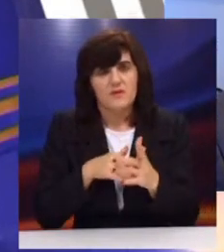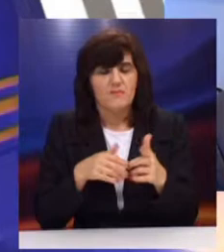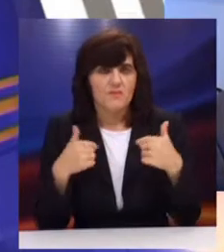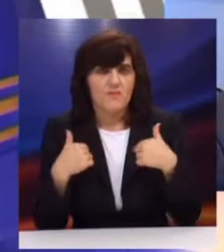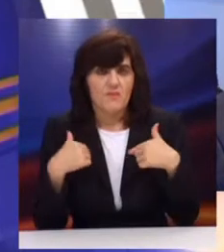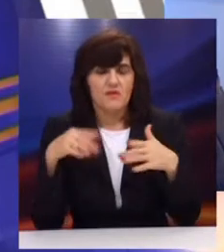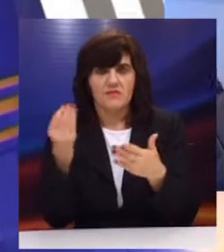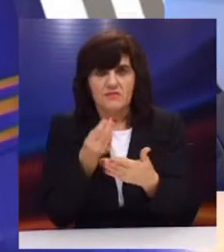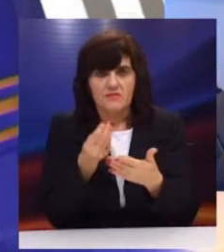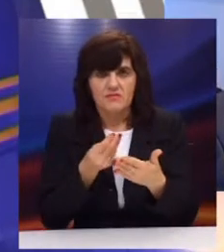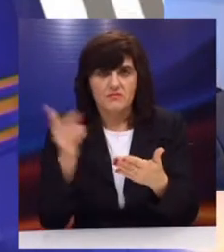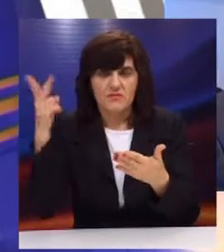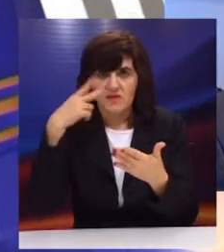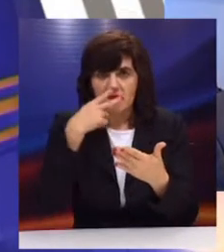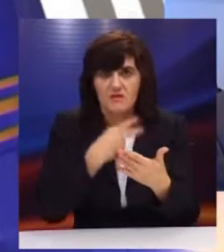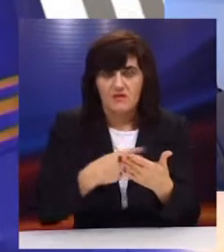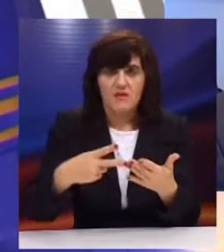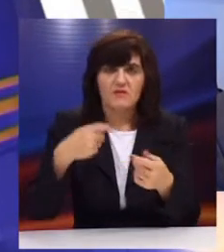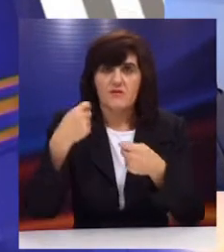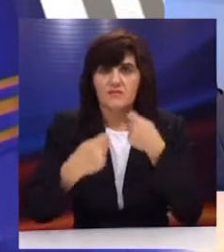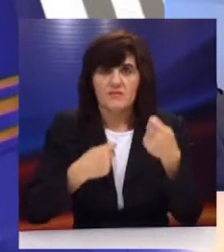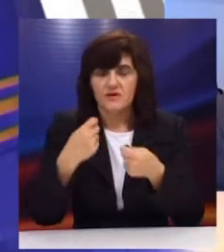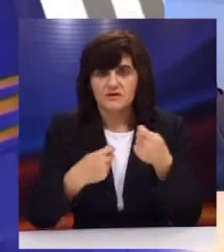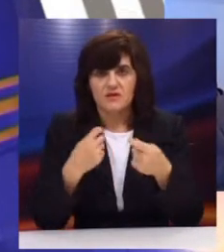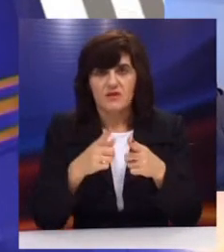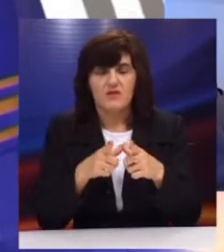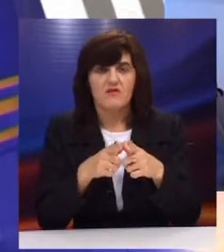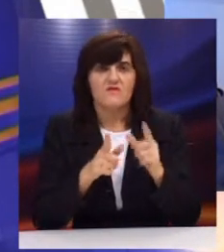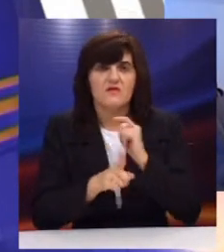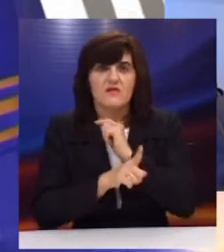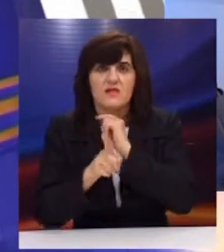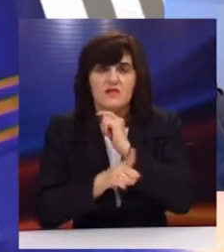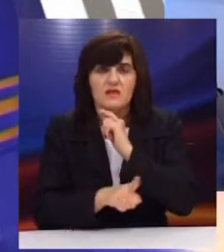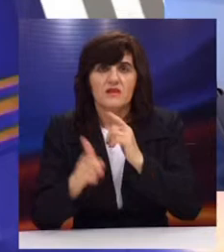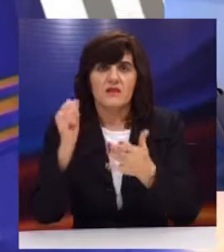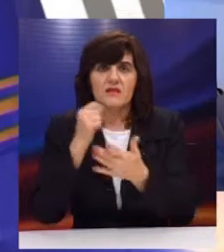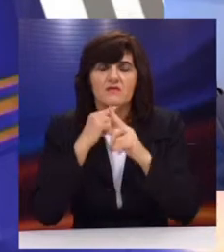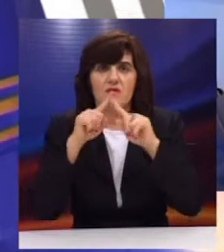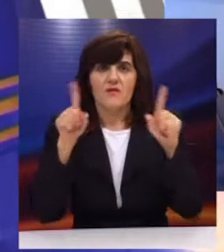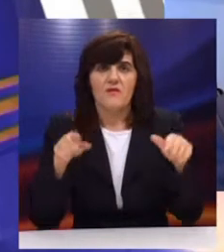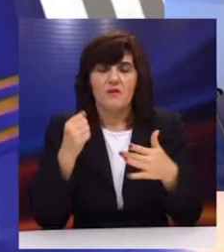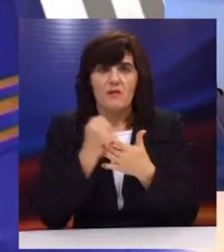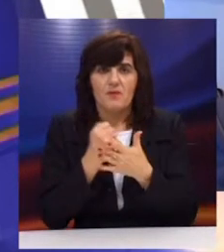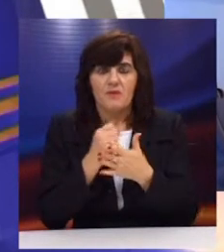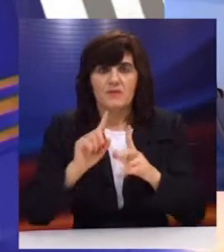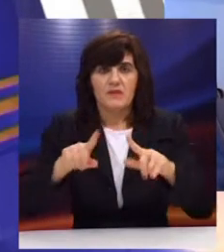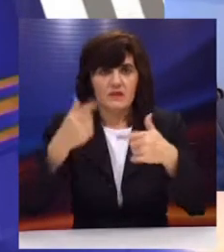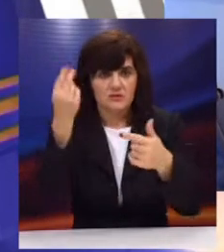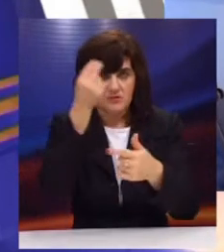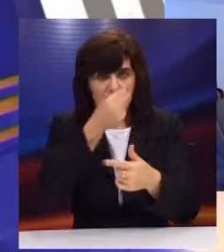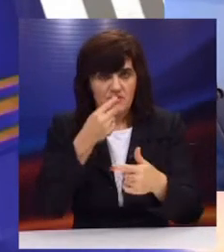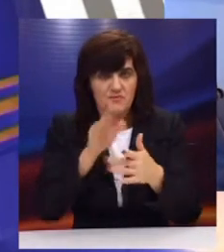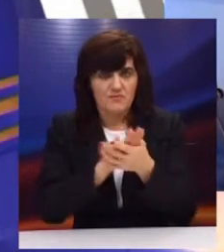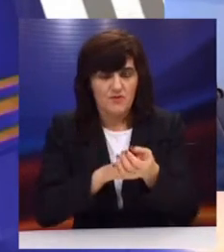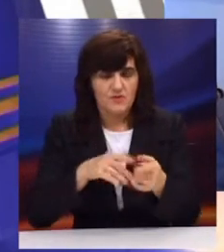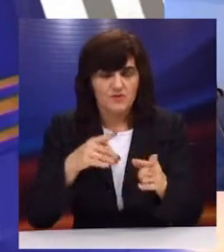radimo određene projekte. Mi imamo jedan studijski program na strukovnim studijima akreditovan koji kreće od iduće godine upravo